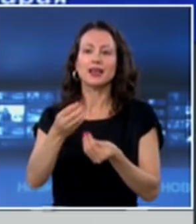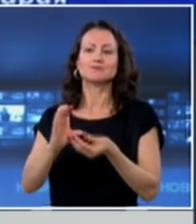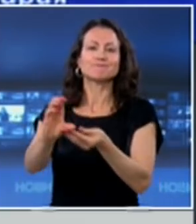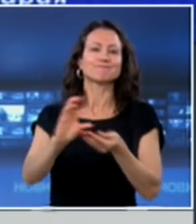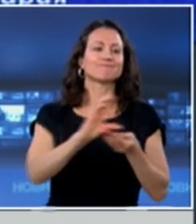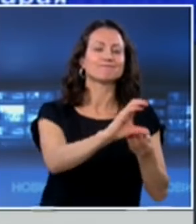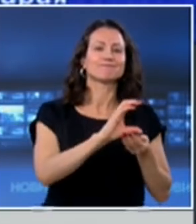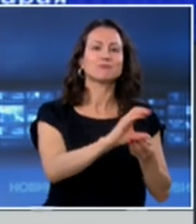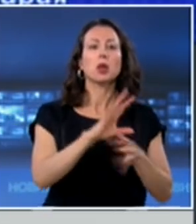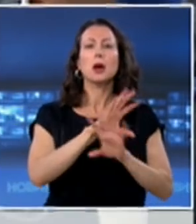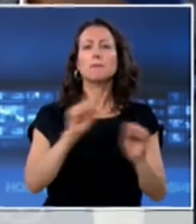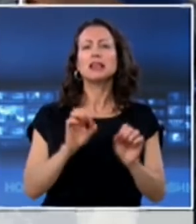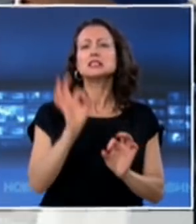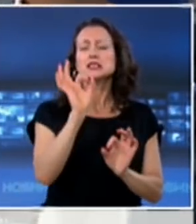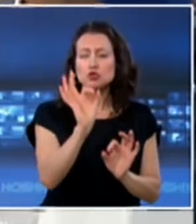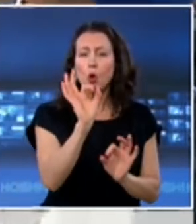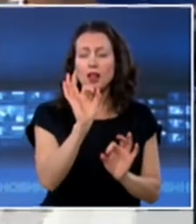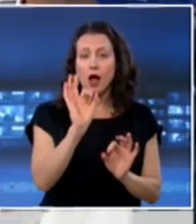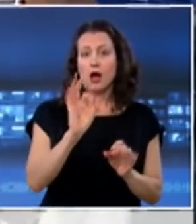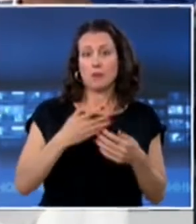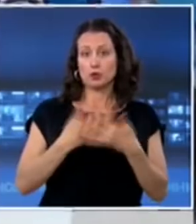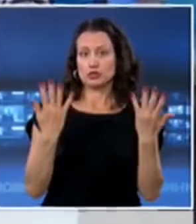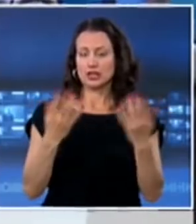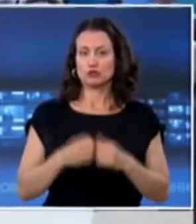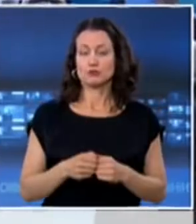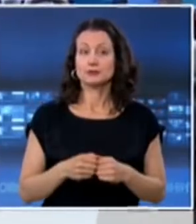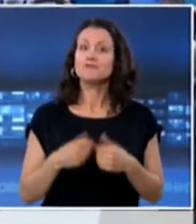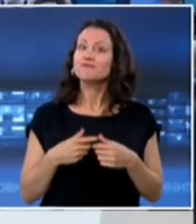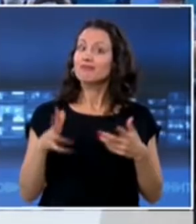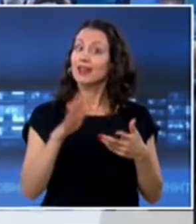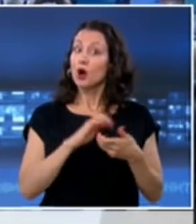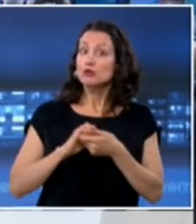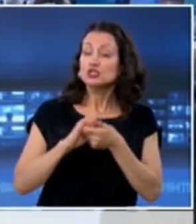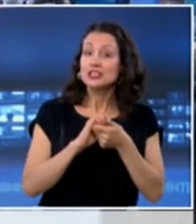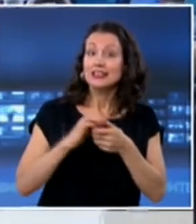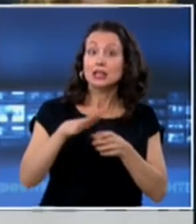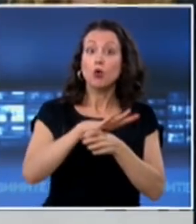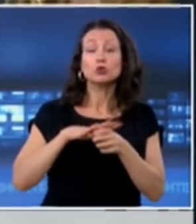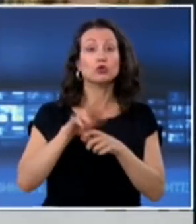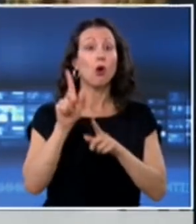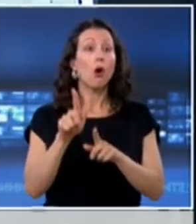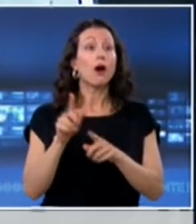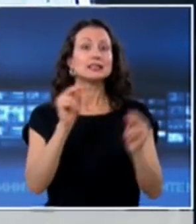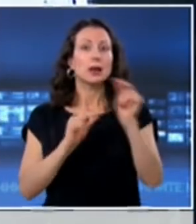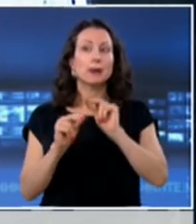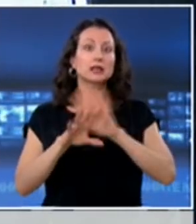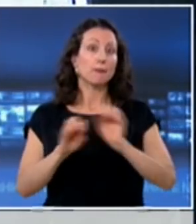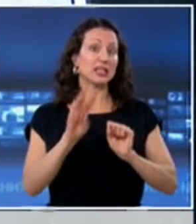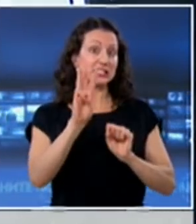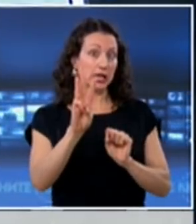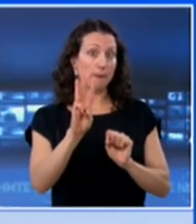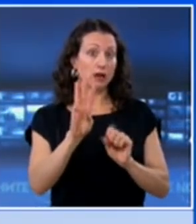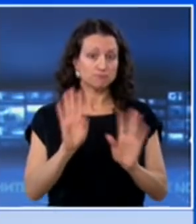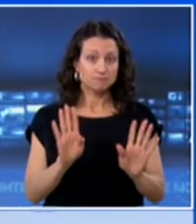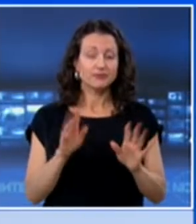без никаква прозрачност. Учредителното събрание днес обаче започна без трима от заявилите участие от Силистра. А Цветанов